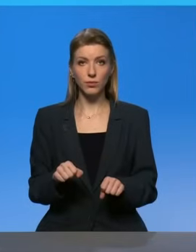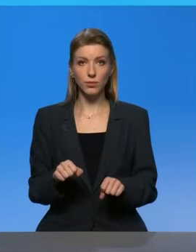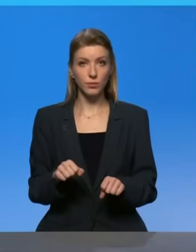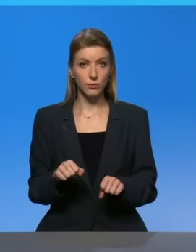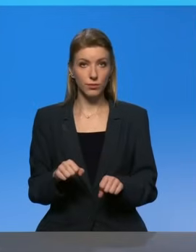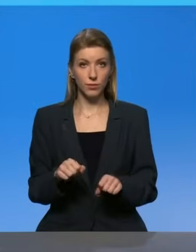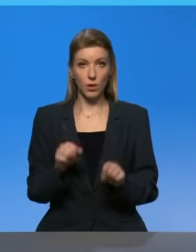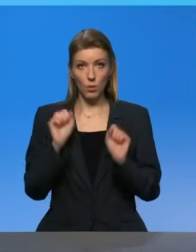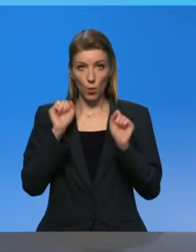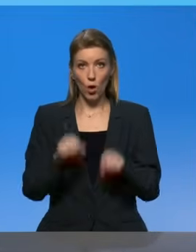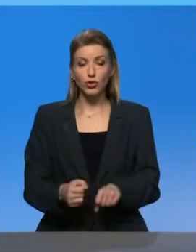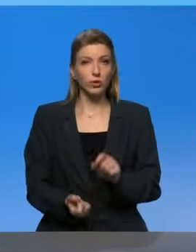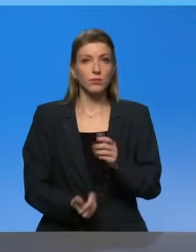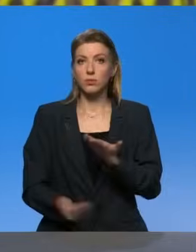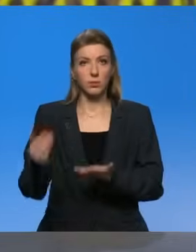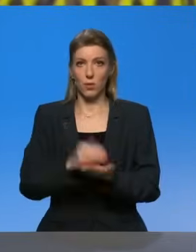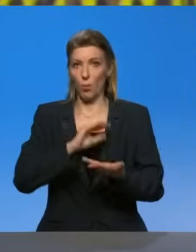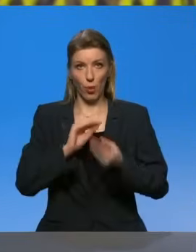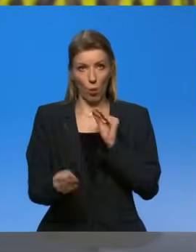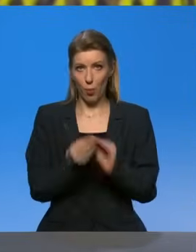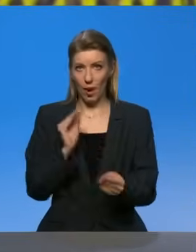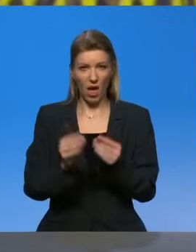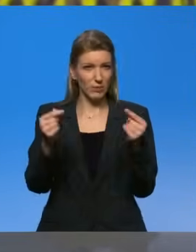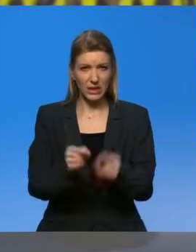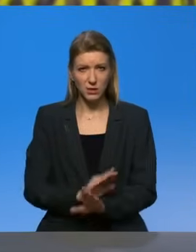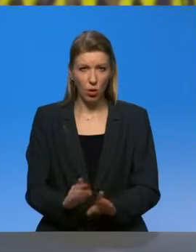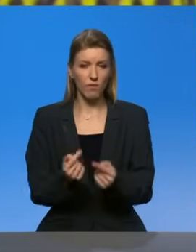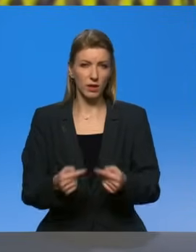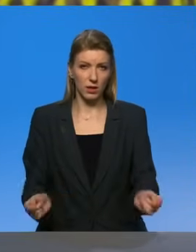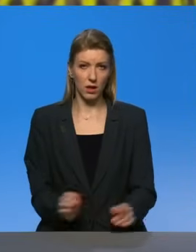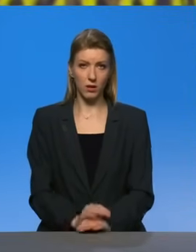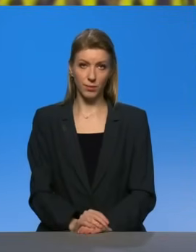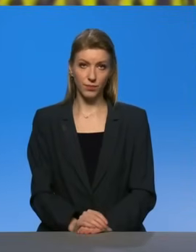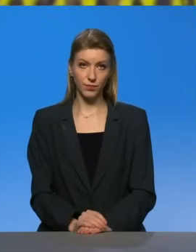здесь получить много проблем, несостыковок там и так дальше, и так дальше. Вот. Поэтому